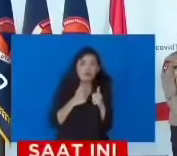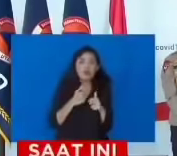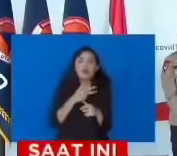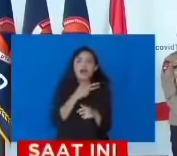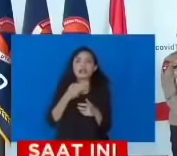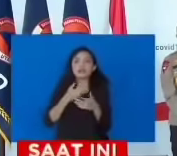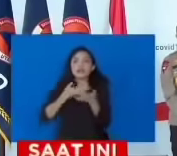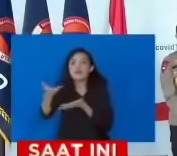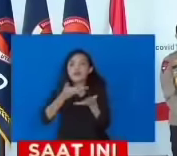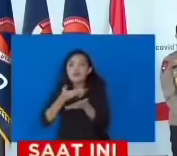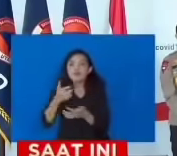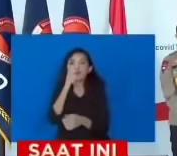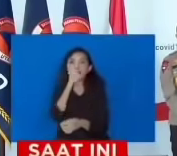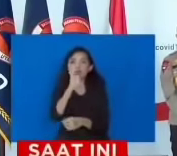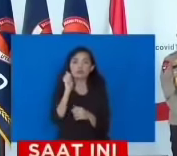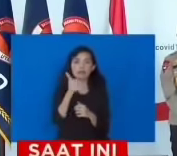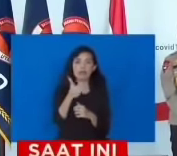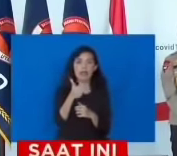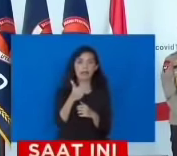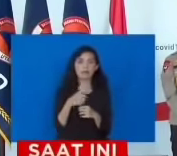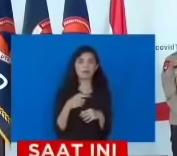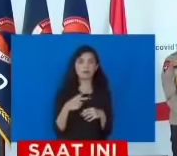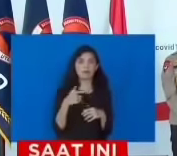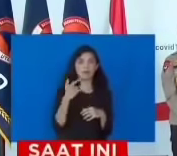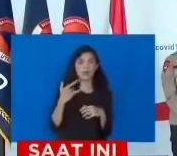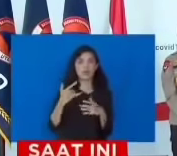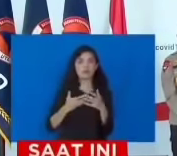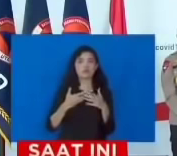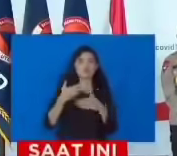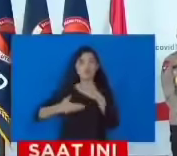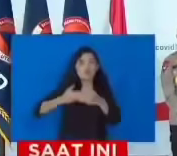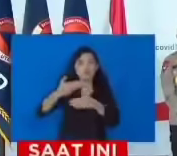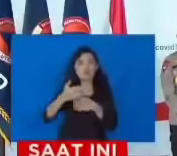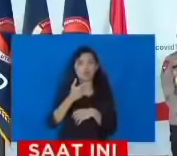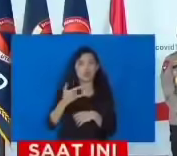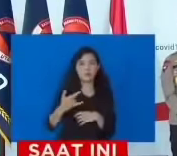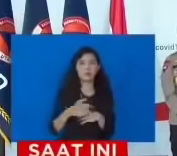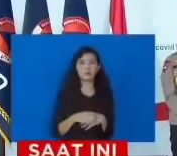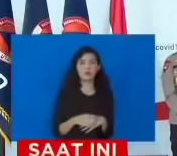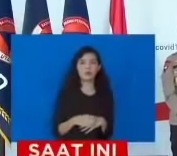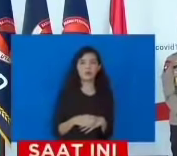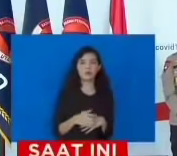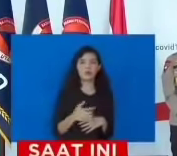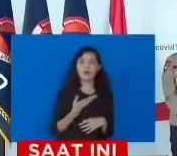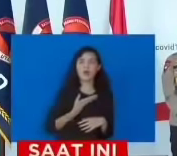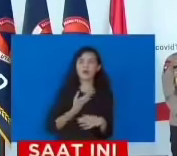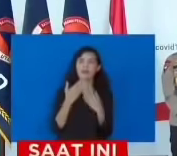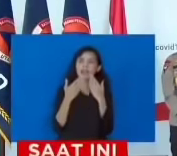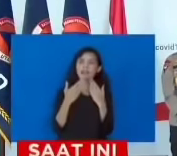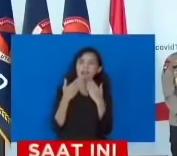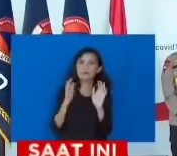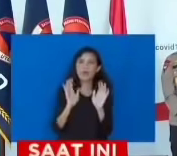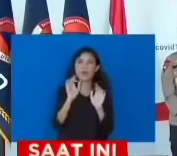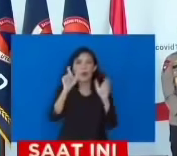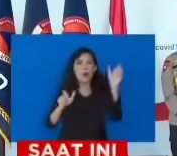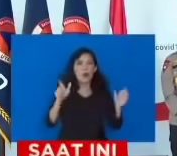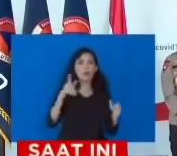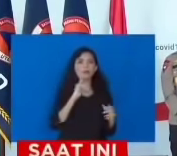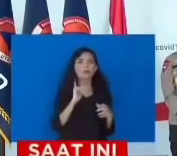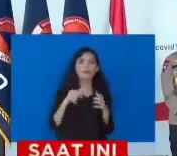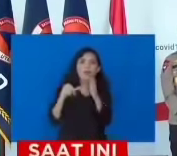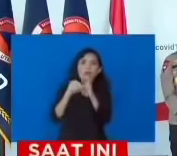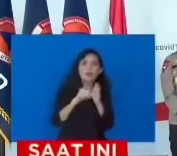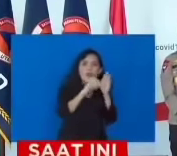yang akan kita laksanakan terus, dan kami berterima kasih bahwa banyak pihak masih terus-menerus